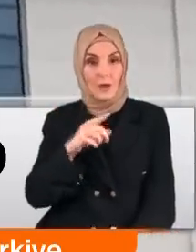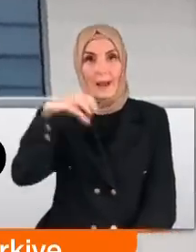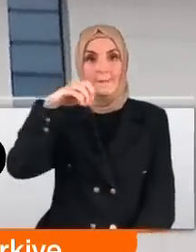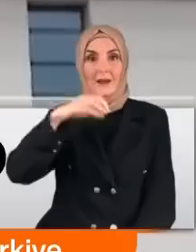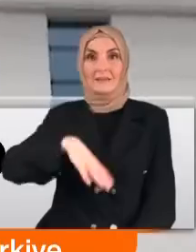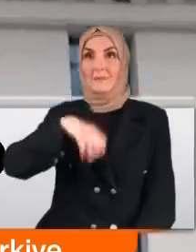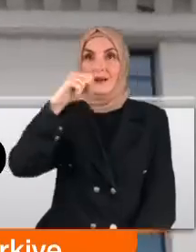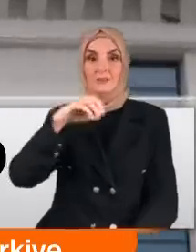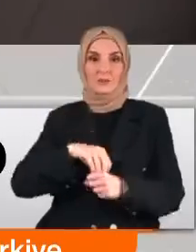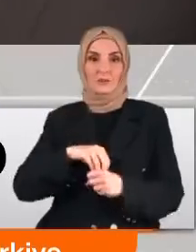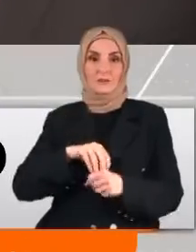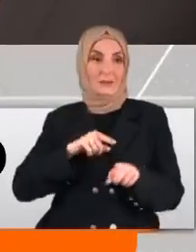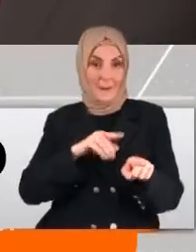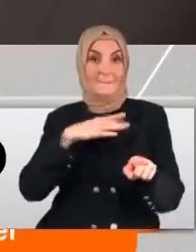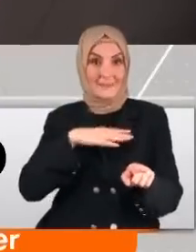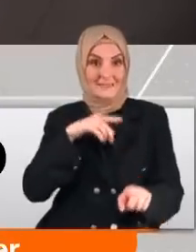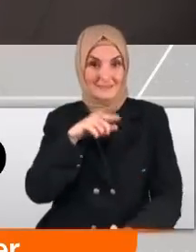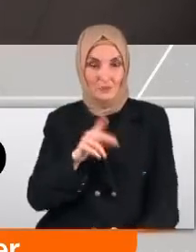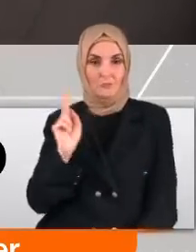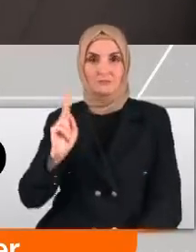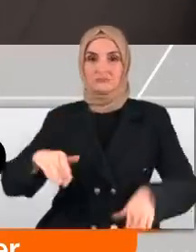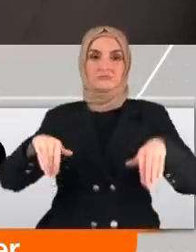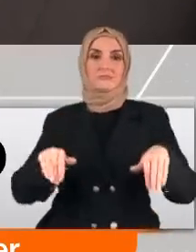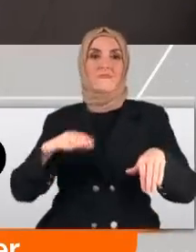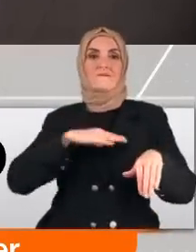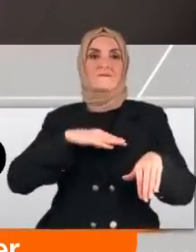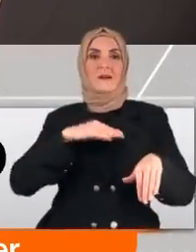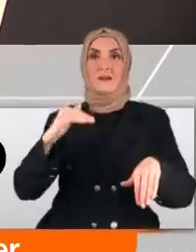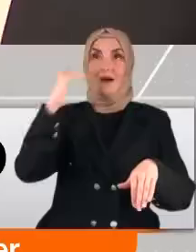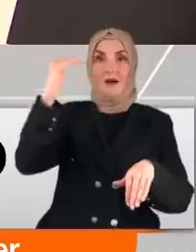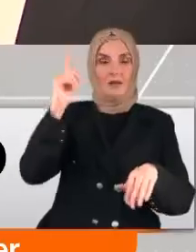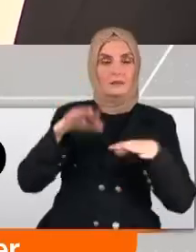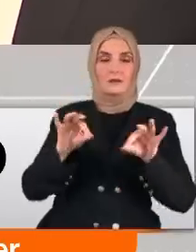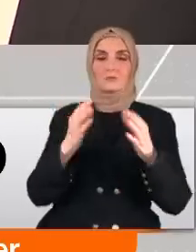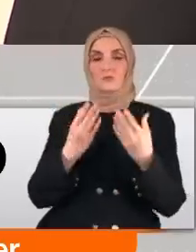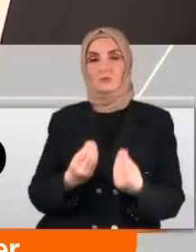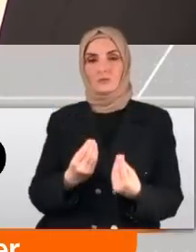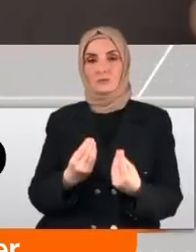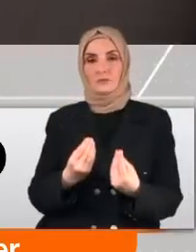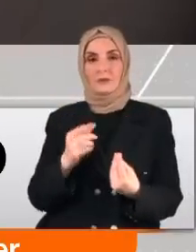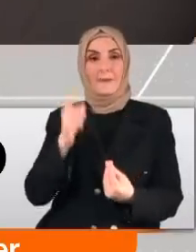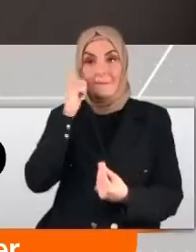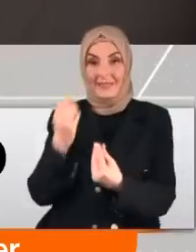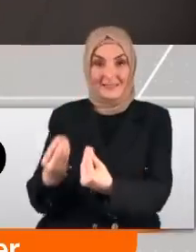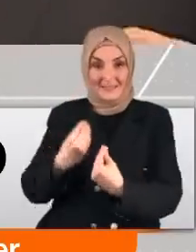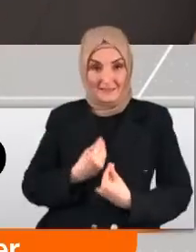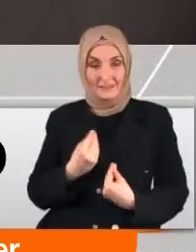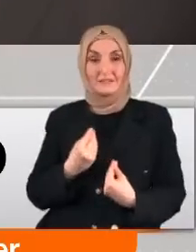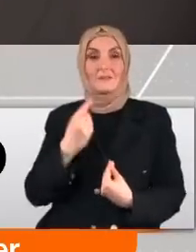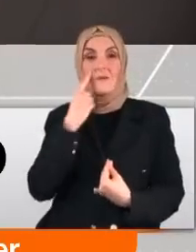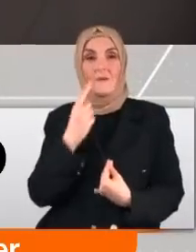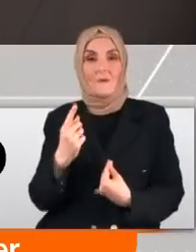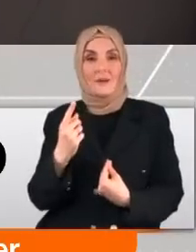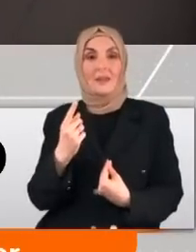makam katı hazır olacak. Biz sandık sonuç tanığının ortaya çıkmasını beklemiyoruz. Onun çok öncesinden veriyi alıyoruz. Önümüzü görmek için